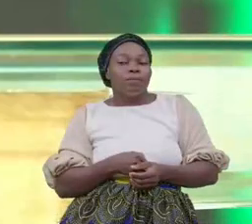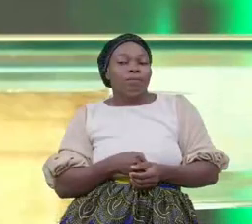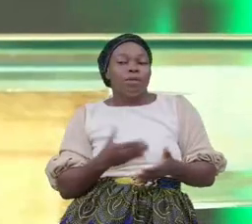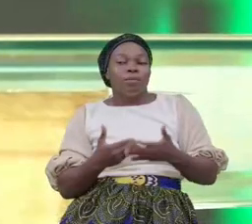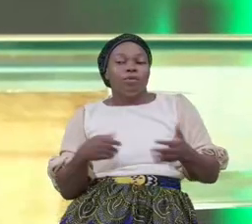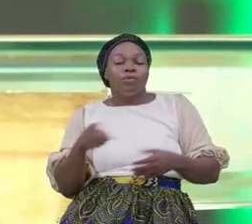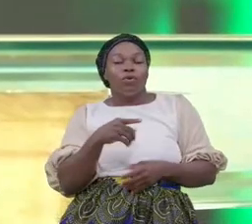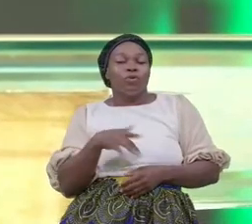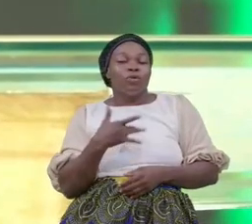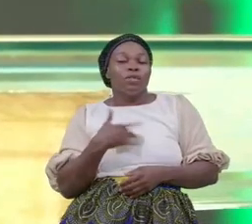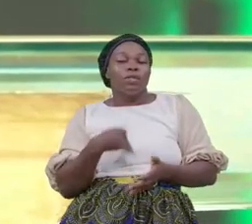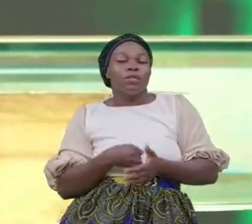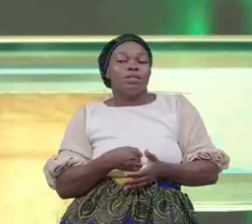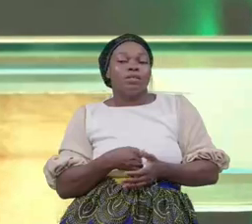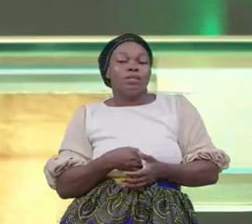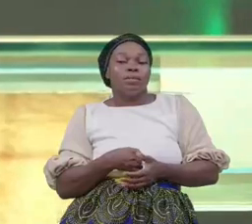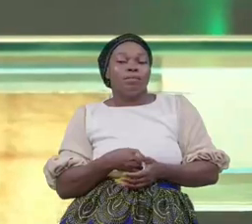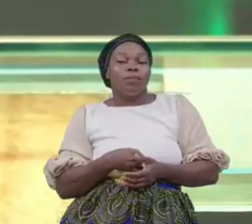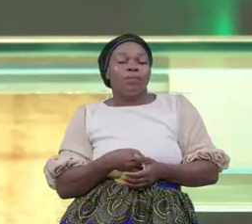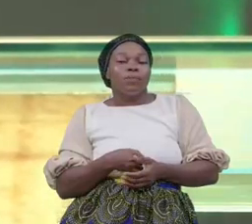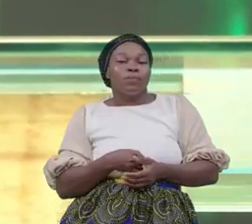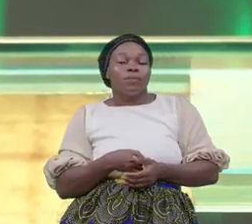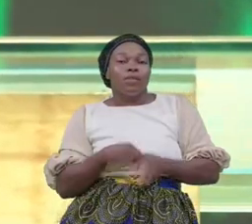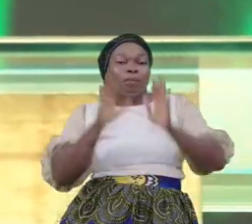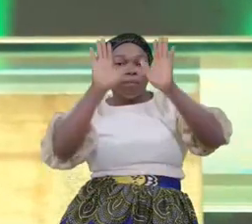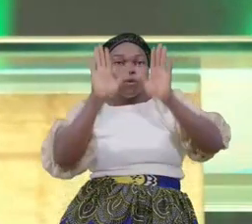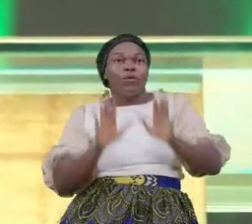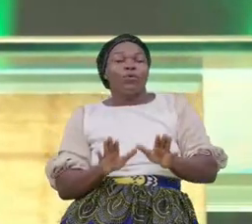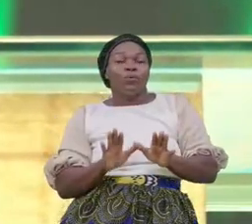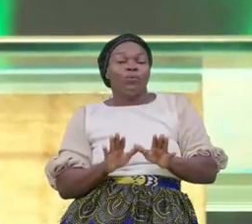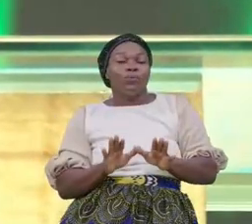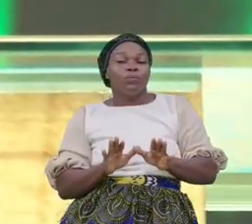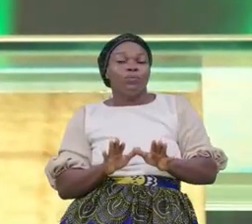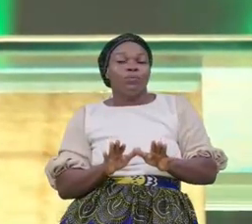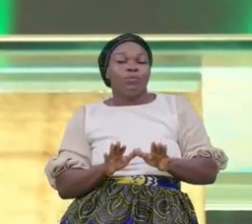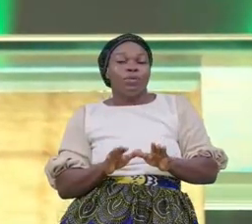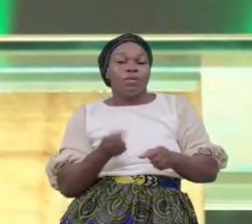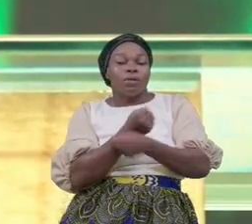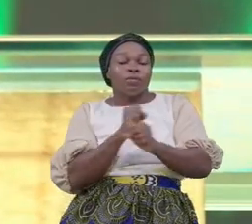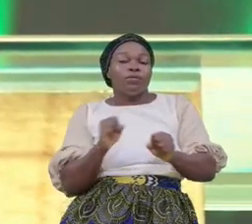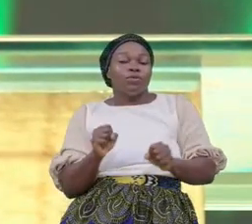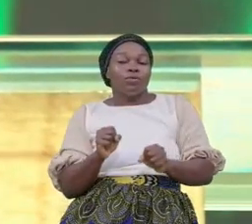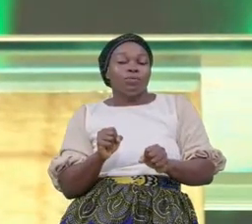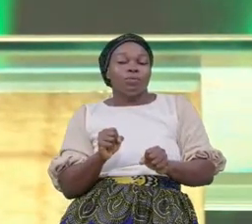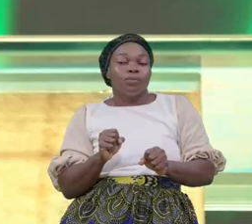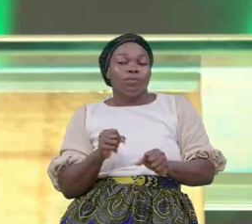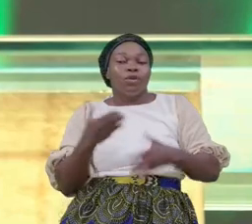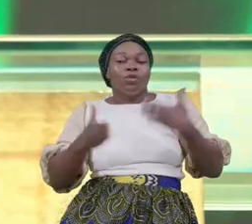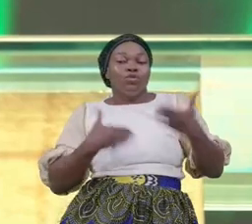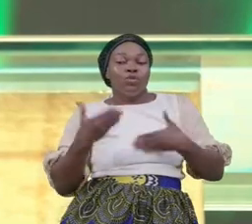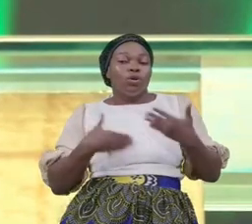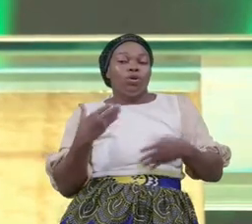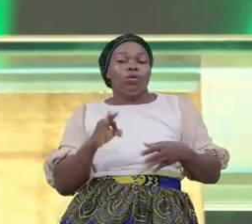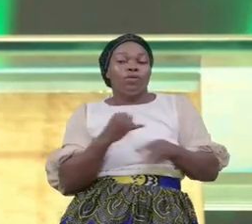avant de le sentir. C'est là le miracle, le salut, la joie